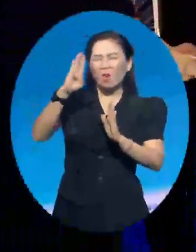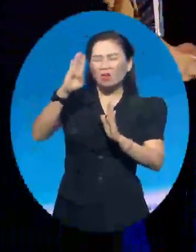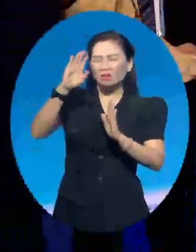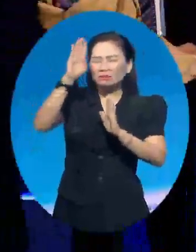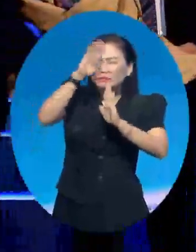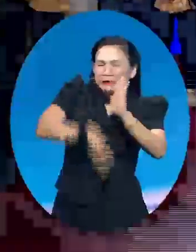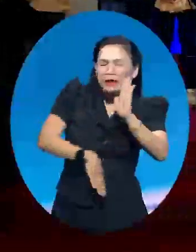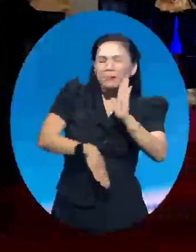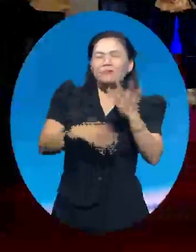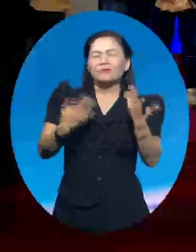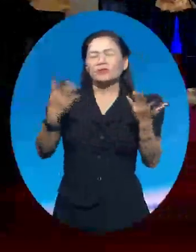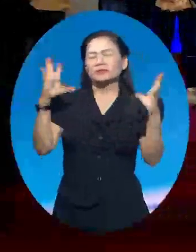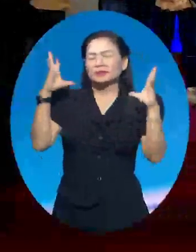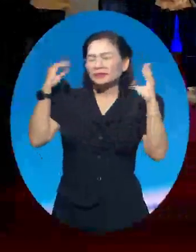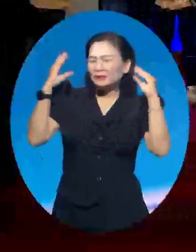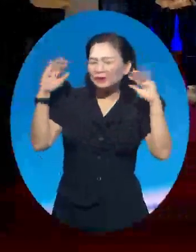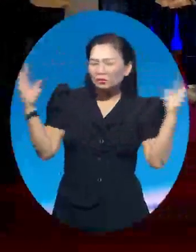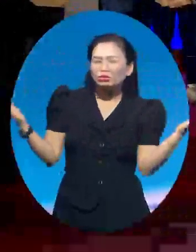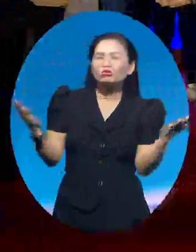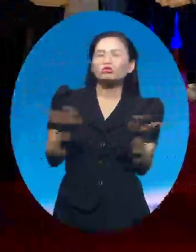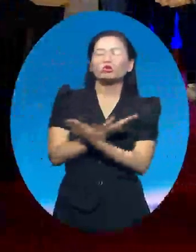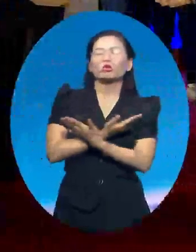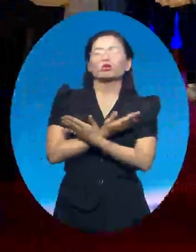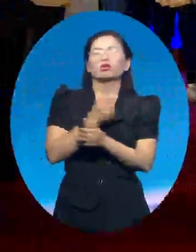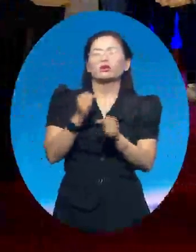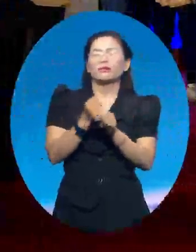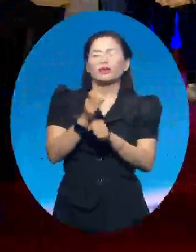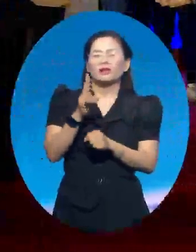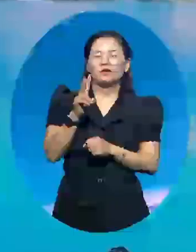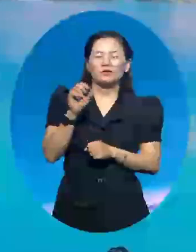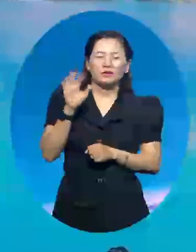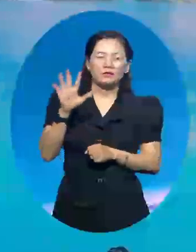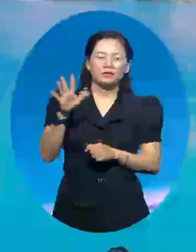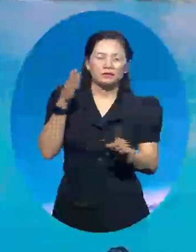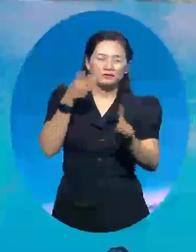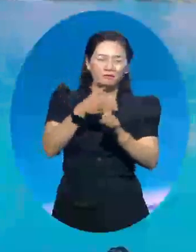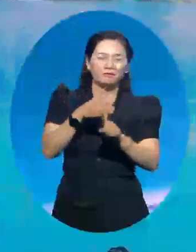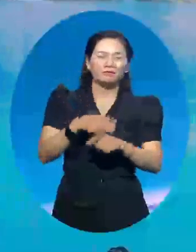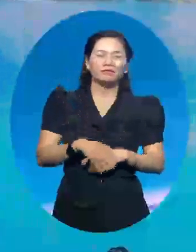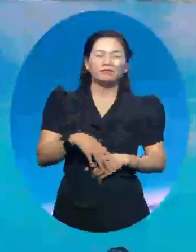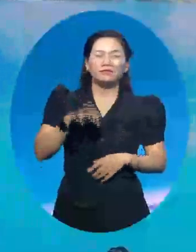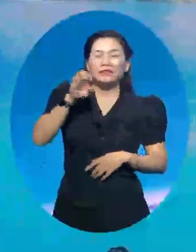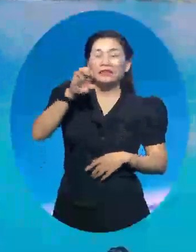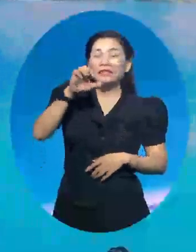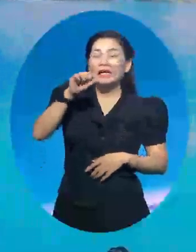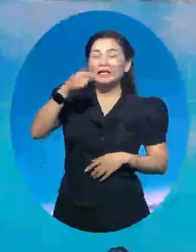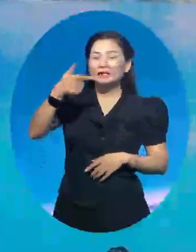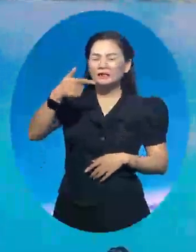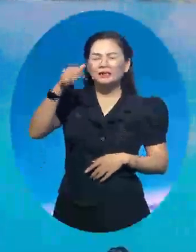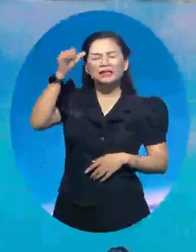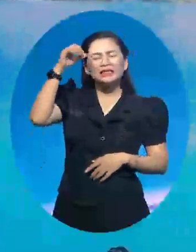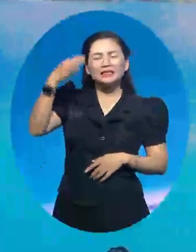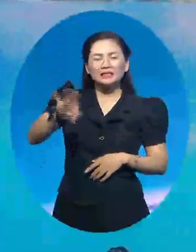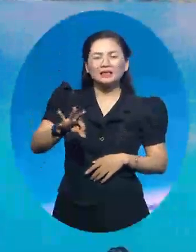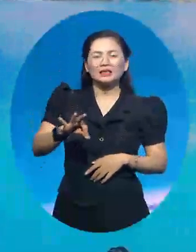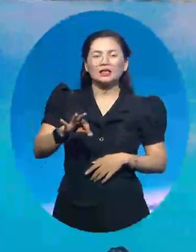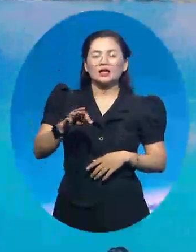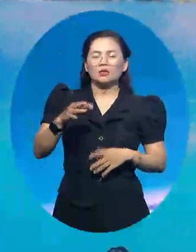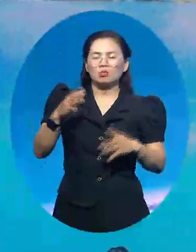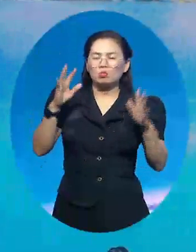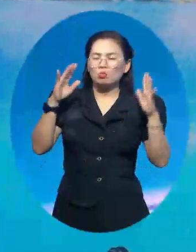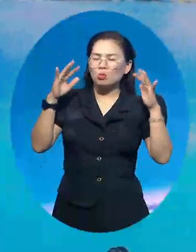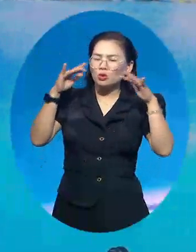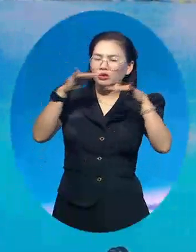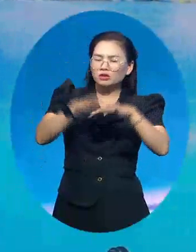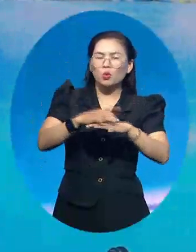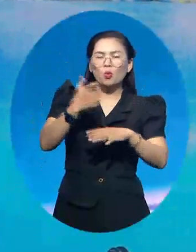trình chuyển đổi xanh vì mục tiêu Net Zero vào năm 2050. ESG, tức môi trường, xã hội và quản trị doanh nghiệp, là